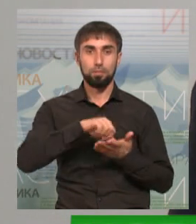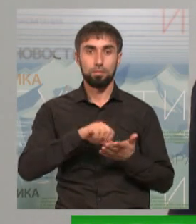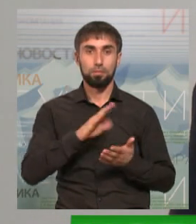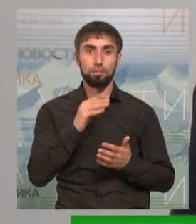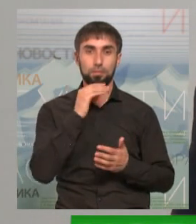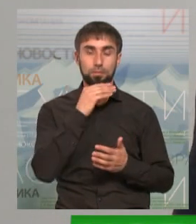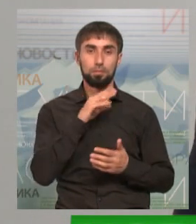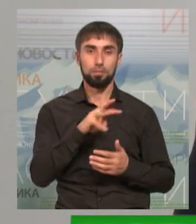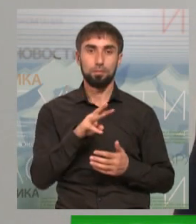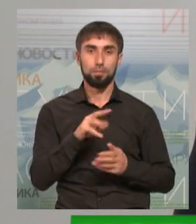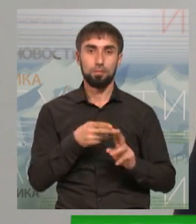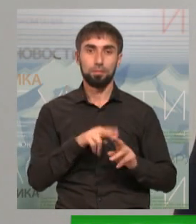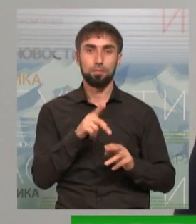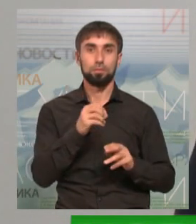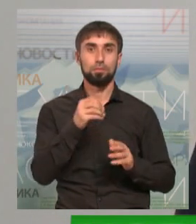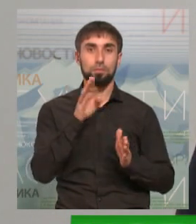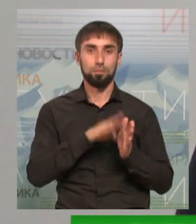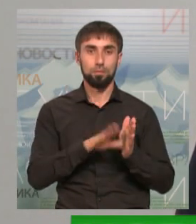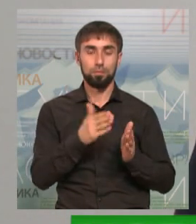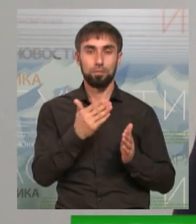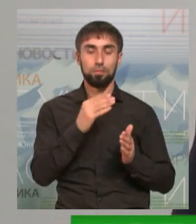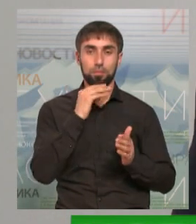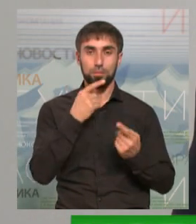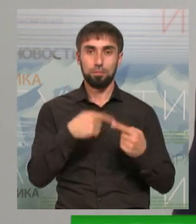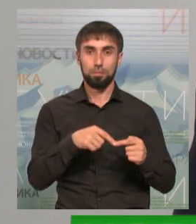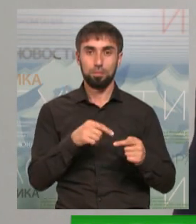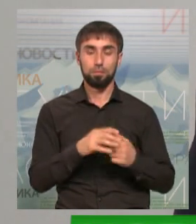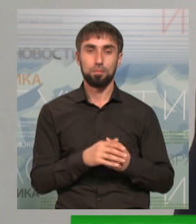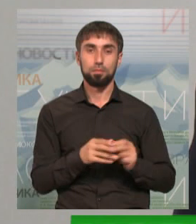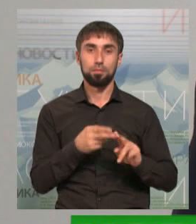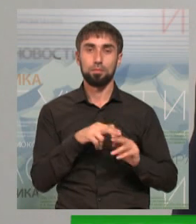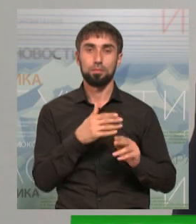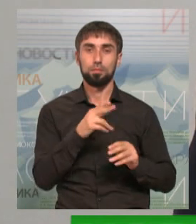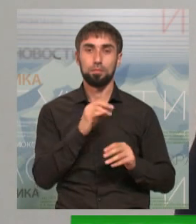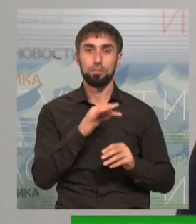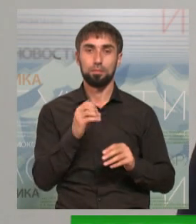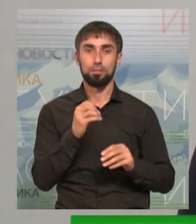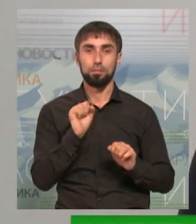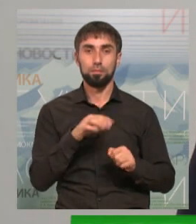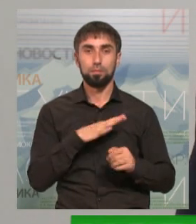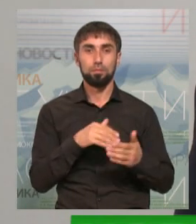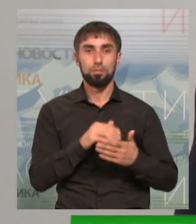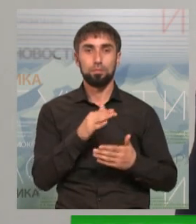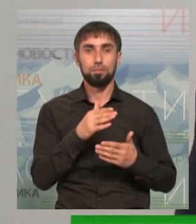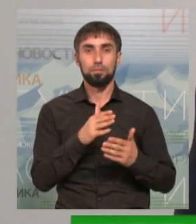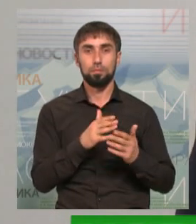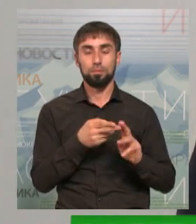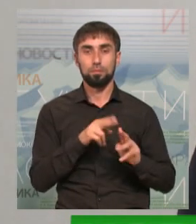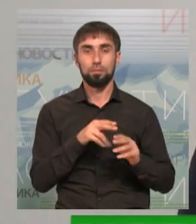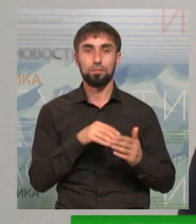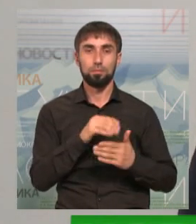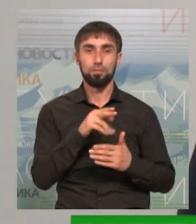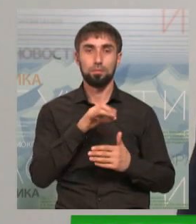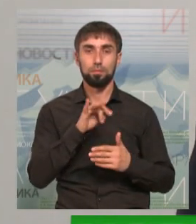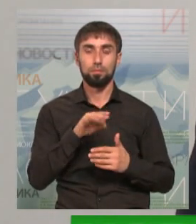экономике, тем это пагубнее влияет на саму экономику. Соответственно, только конкуренция может там рождать лучший продукт за лучшие